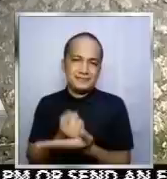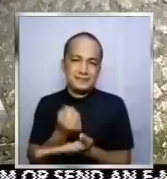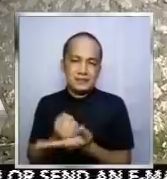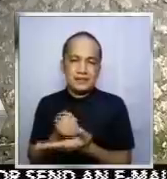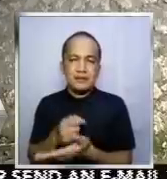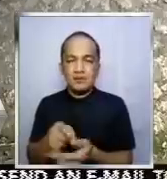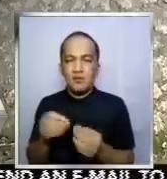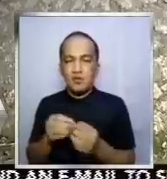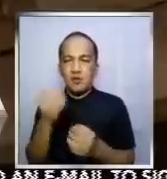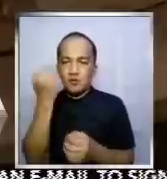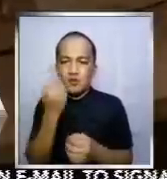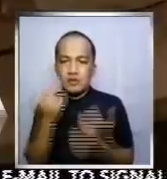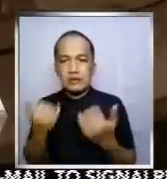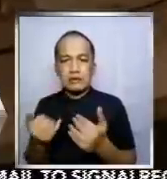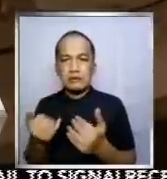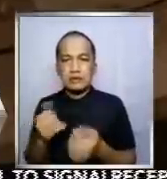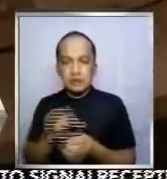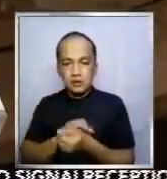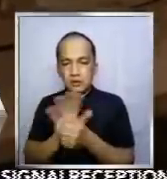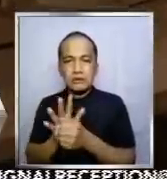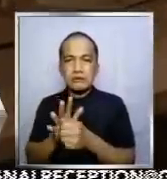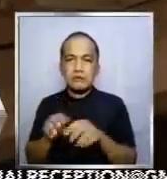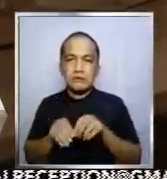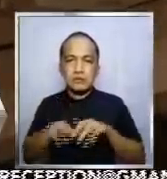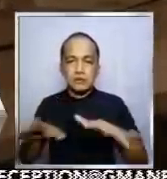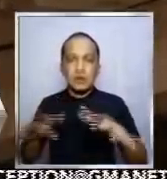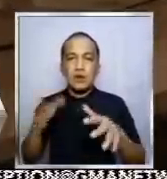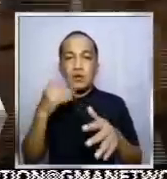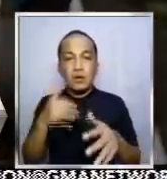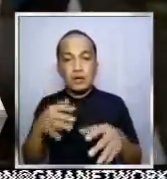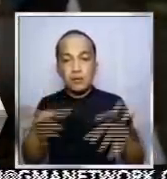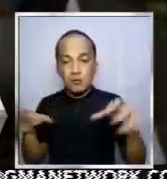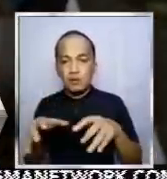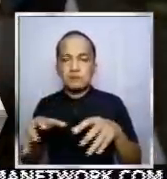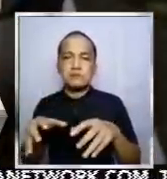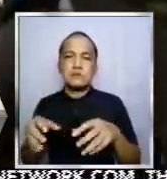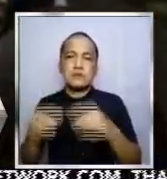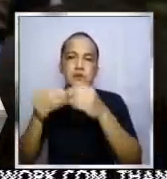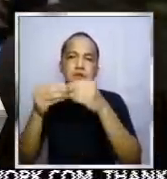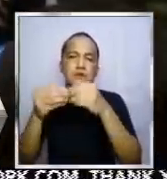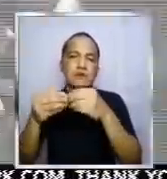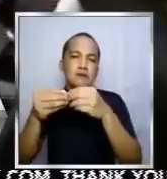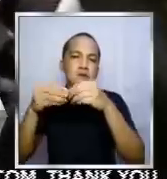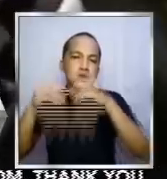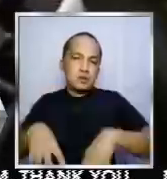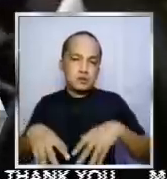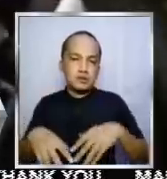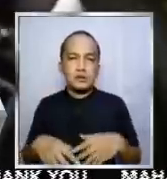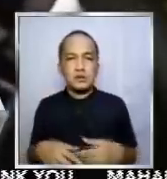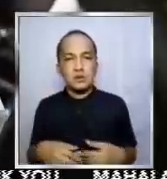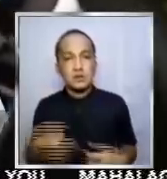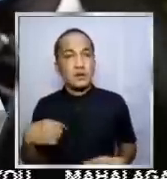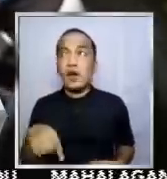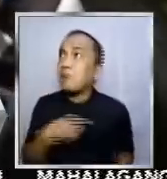may COVID-19 pandemic dahil nawala ng hanap buhay ang kanyang asawa. Wala po kaming hanap buhay. Gusto lang po